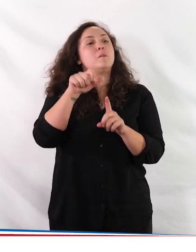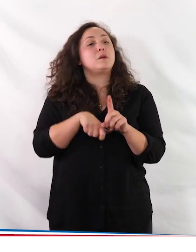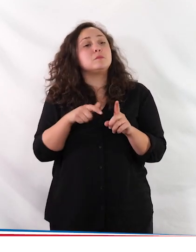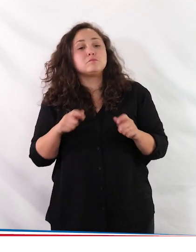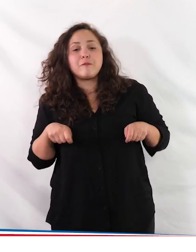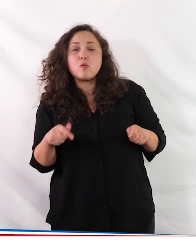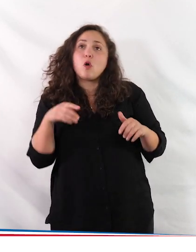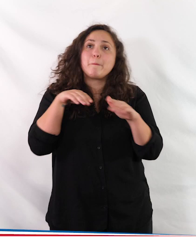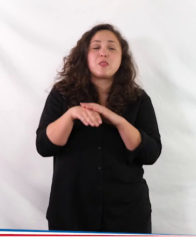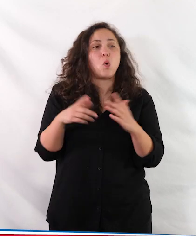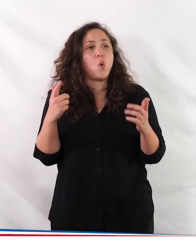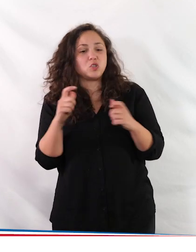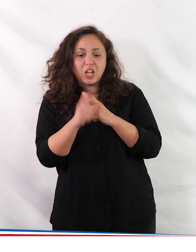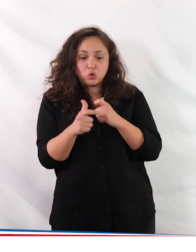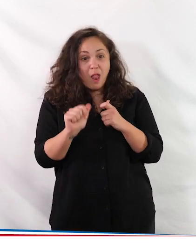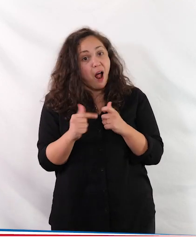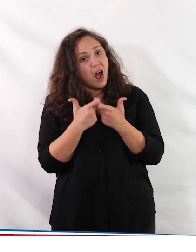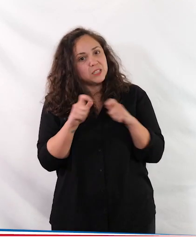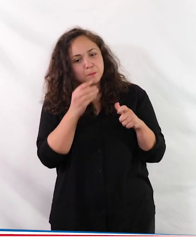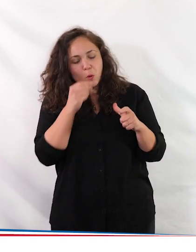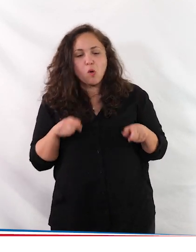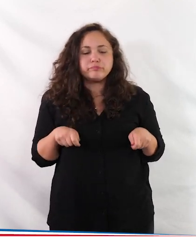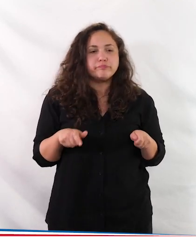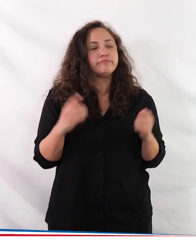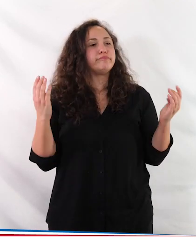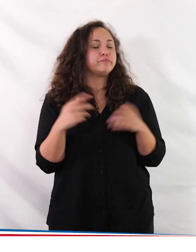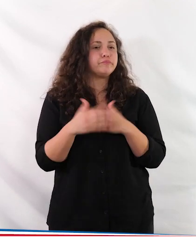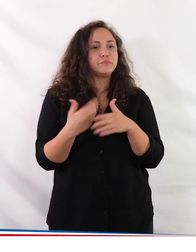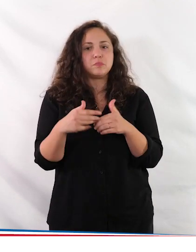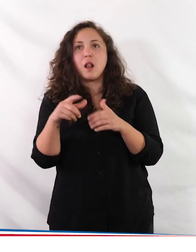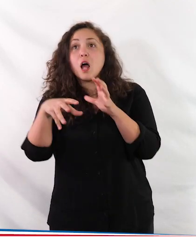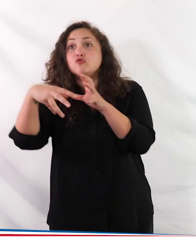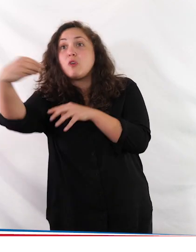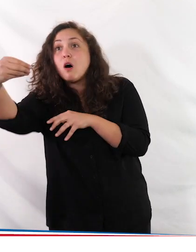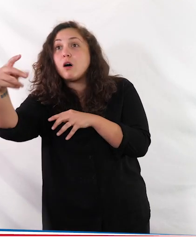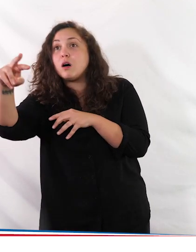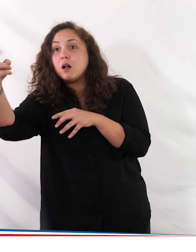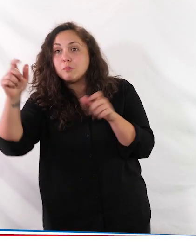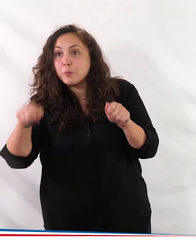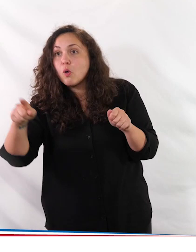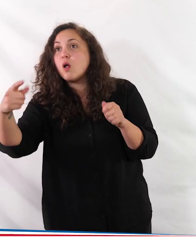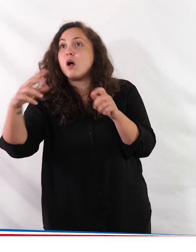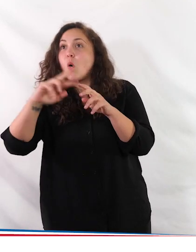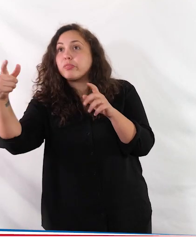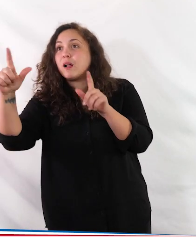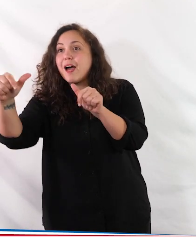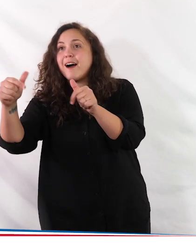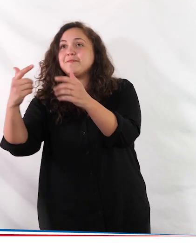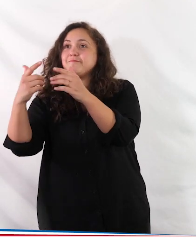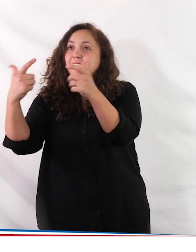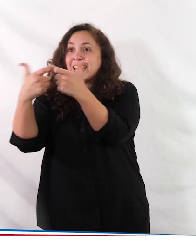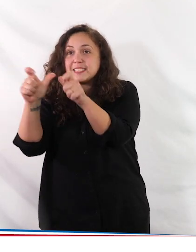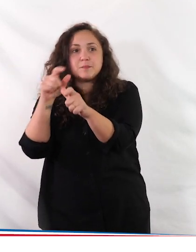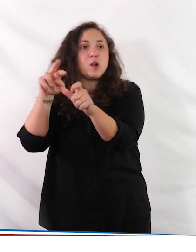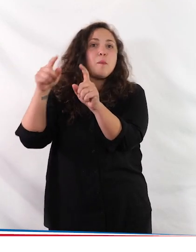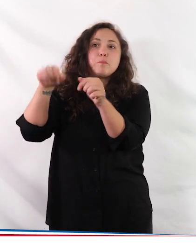fauteuil, arrive dans une station de métro accessible, et qu'elle puisse évidemment ressortir à un endroit où il y a d'autres